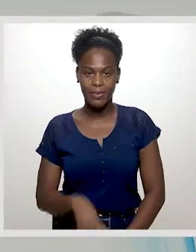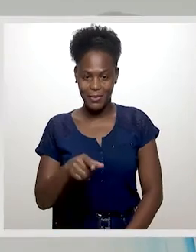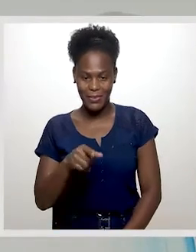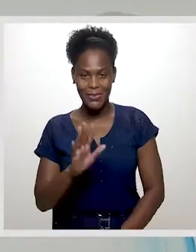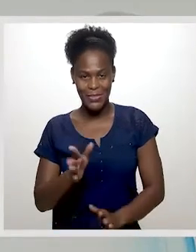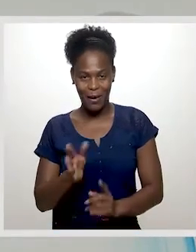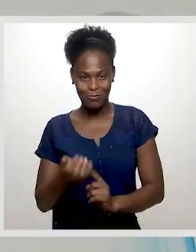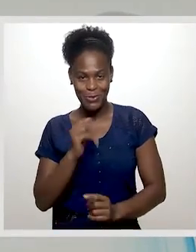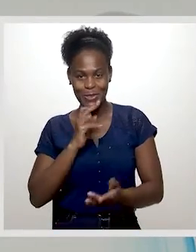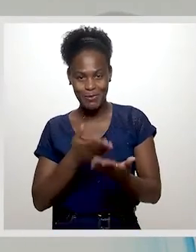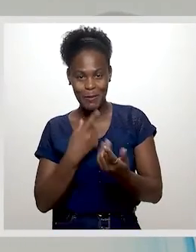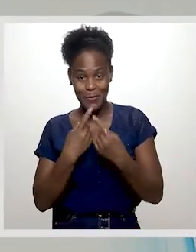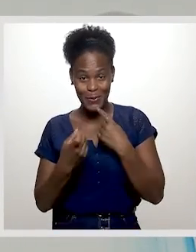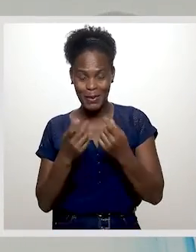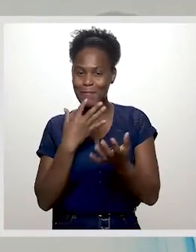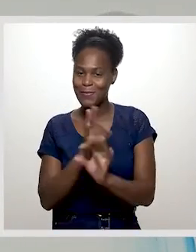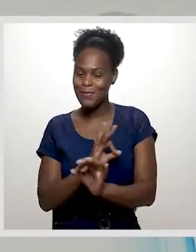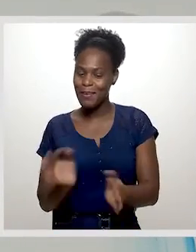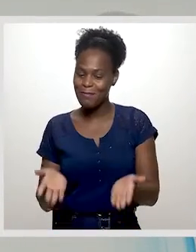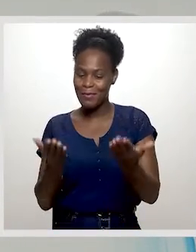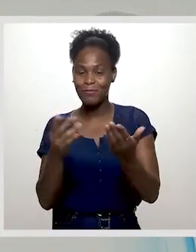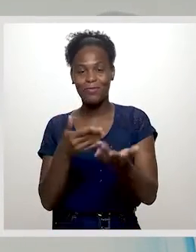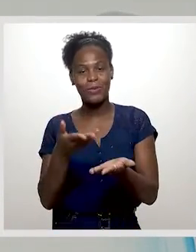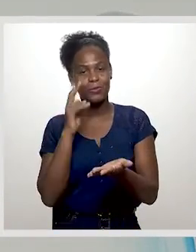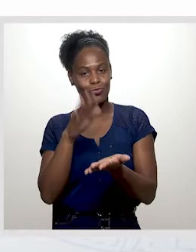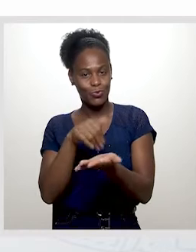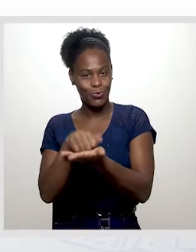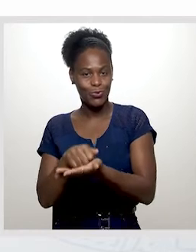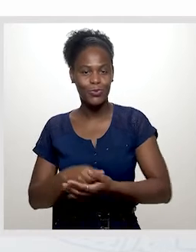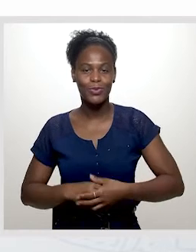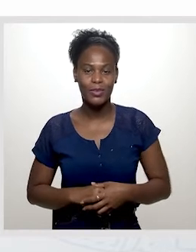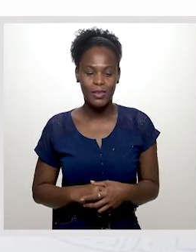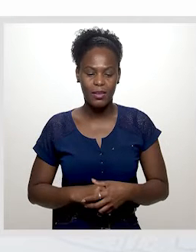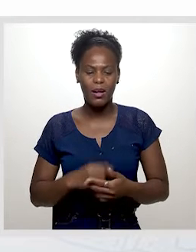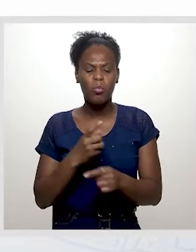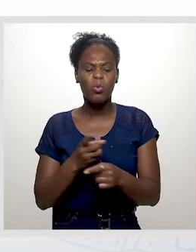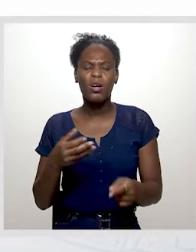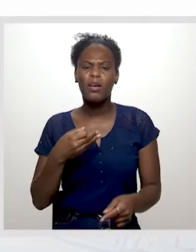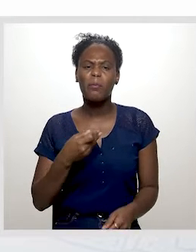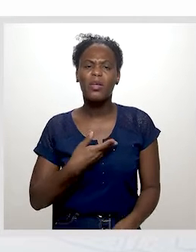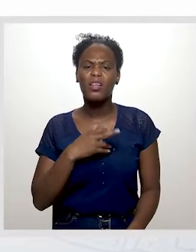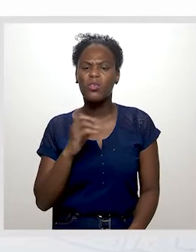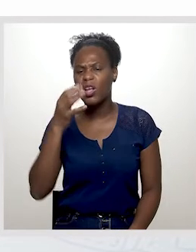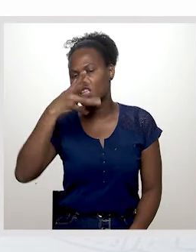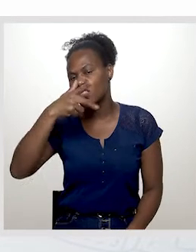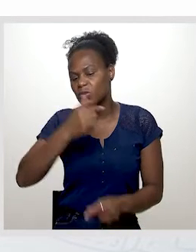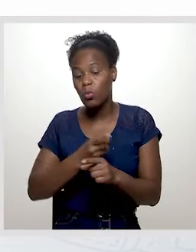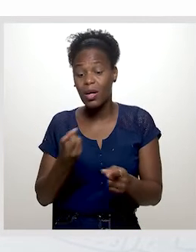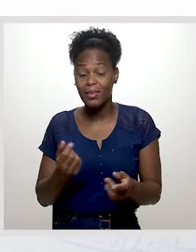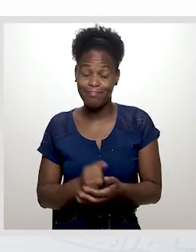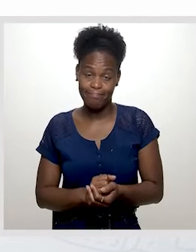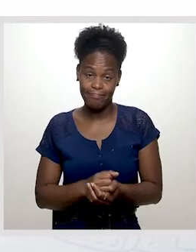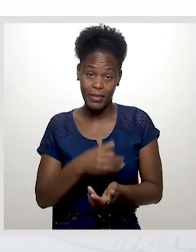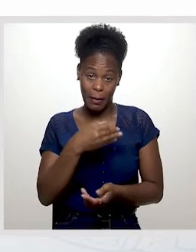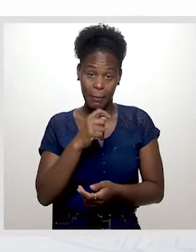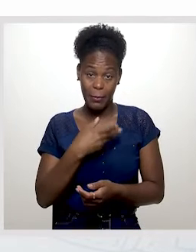Tu as pu répondre aux questions? Magnifique. On y va, on corrige. Pourquoi est-ce que Pedro est triste?